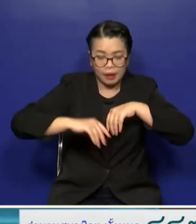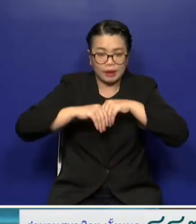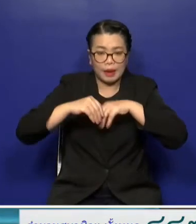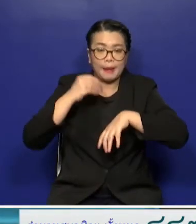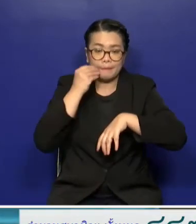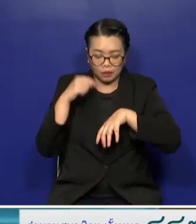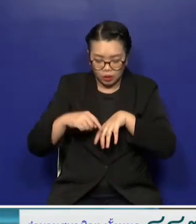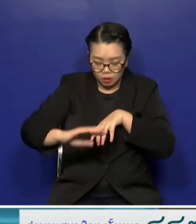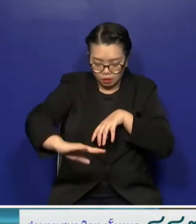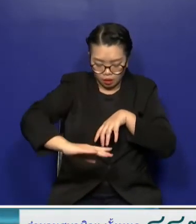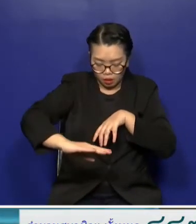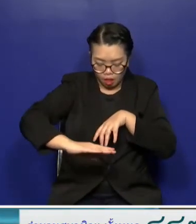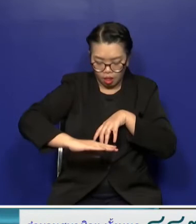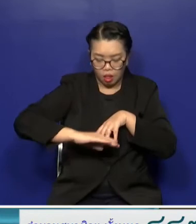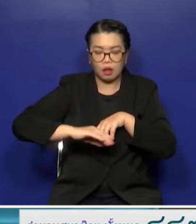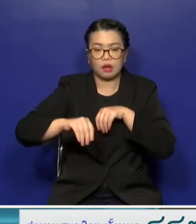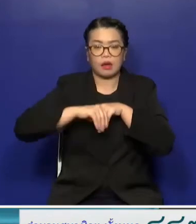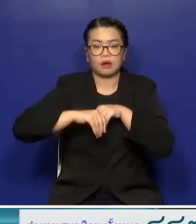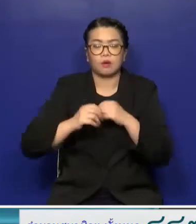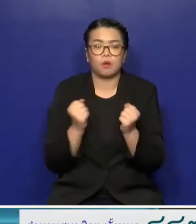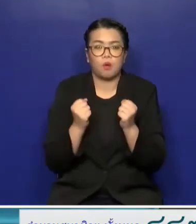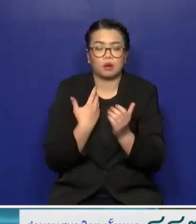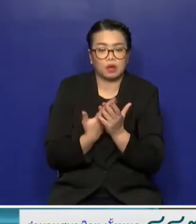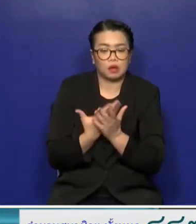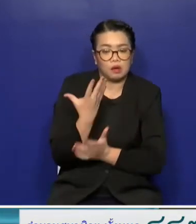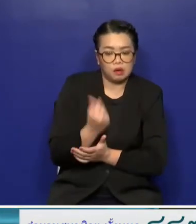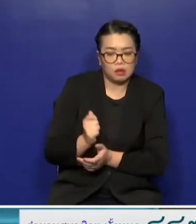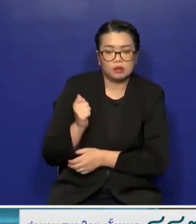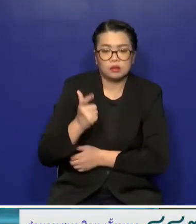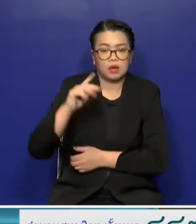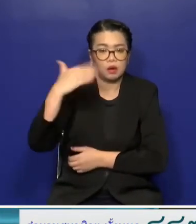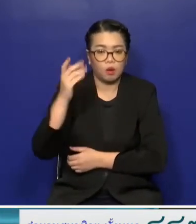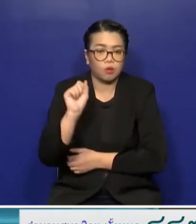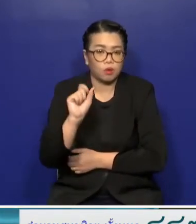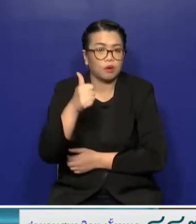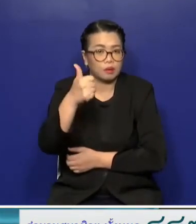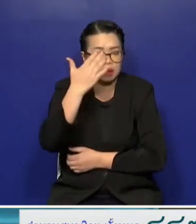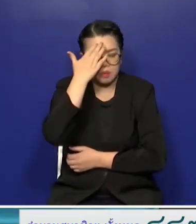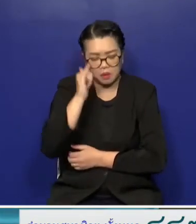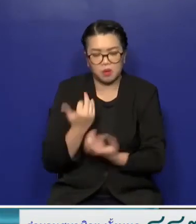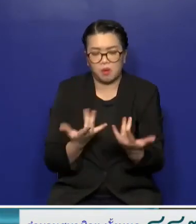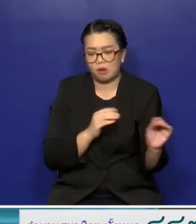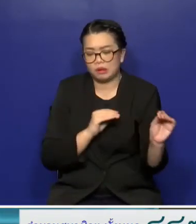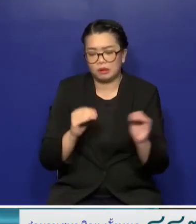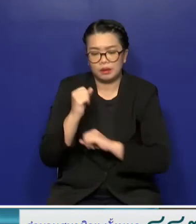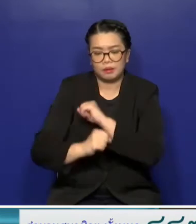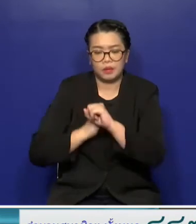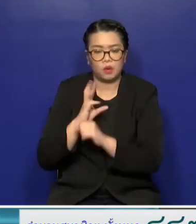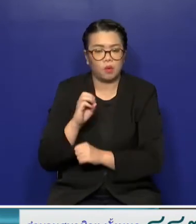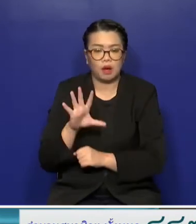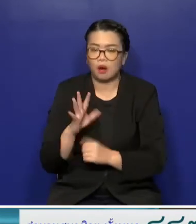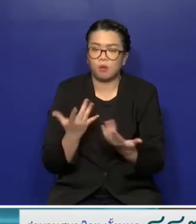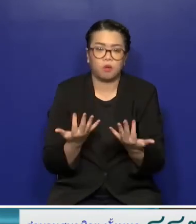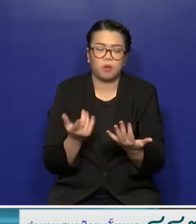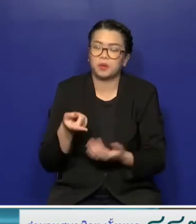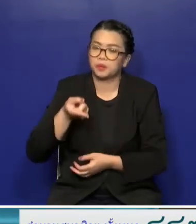ณาหางบประมาณ อาจหาพิจารณาจากงบเหลือจ่ายของปี 2,264 จัดสารซ้ำให้โดยดวนขอบคุณคร ประทาน